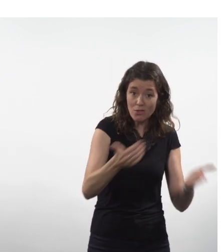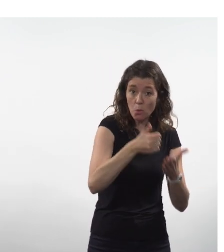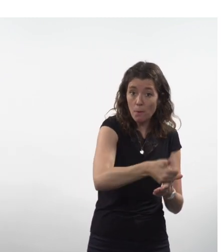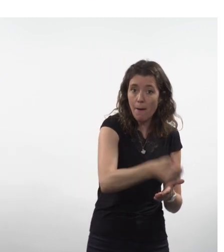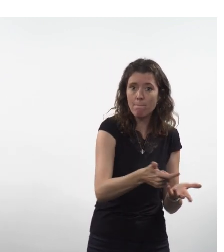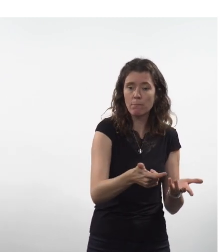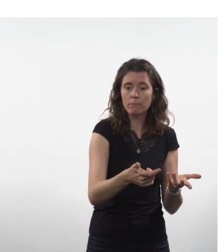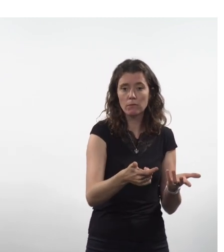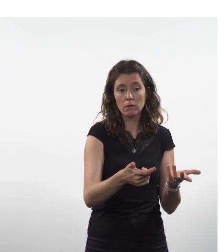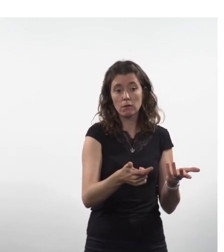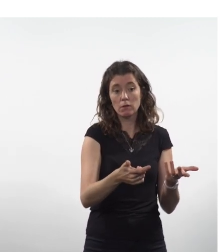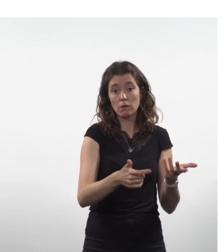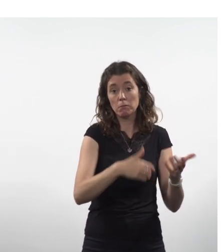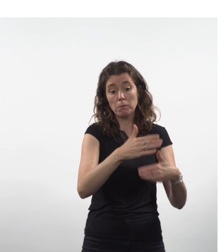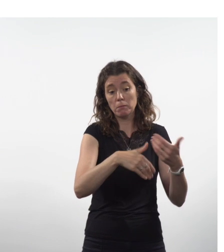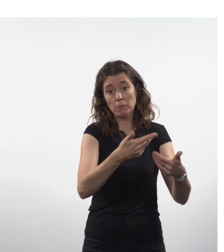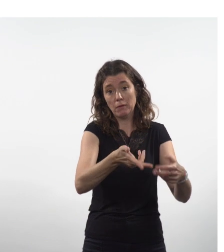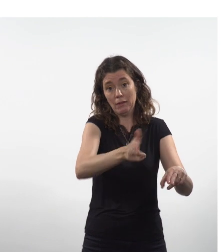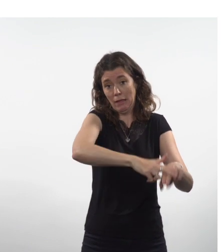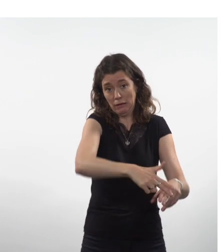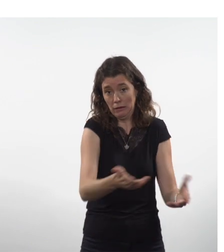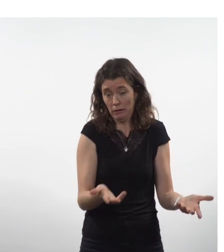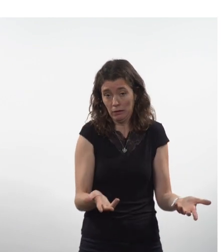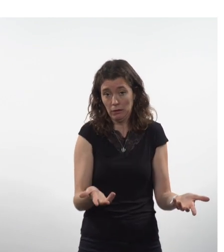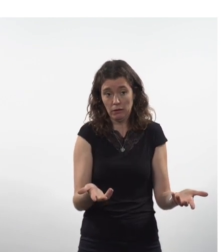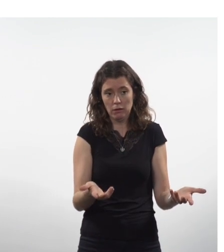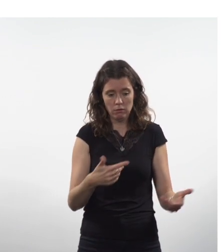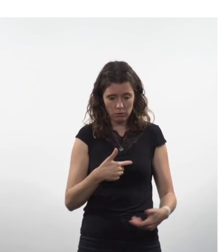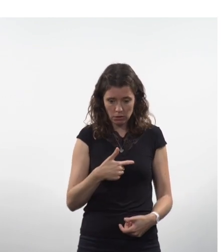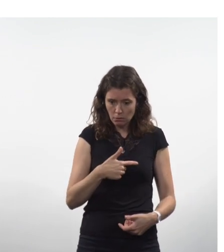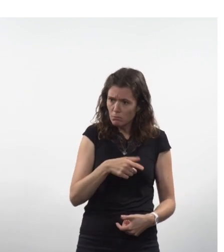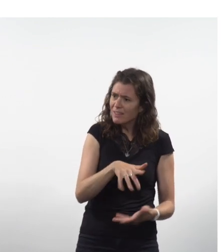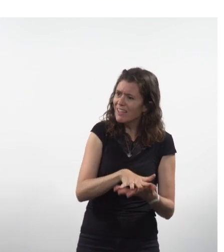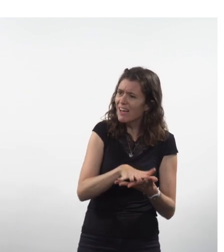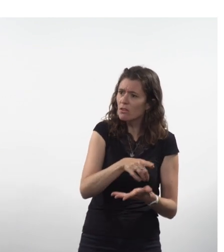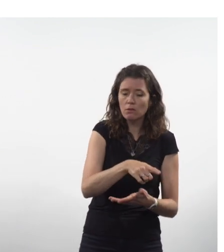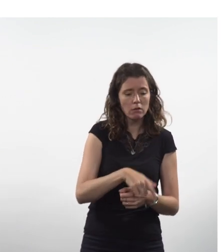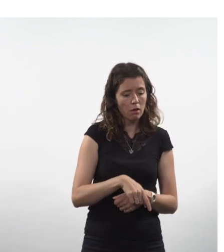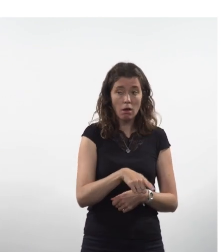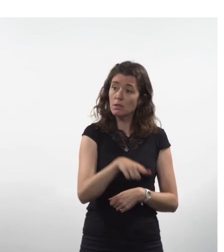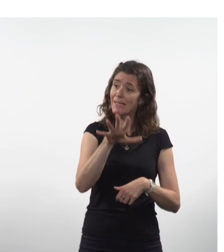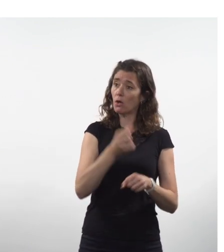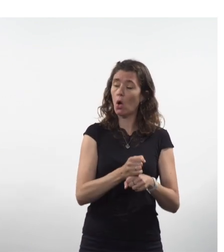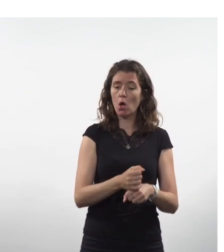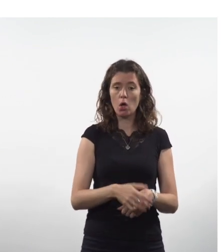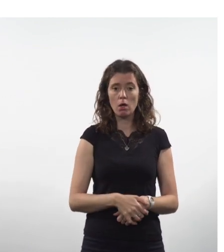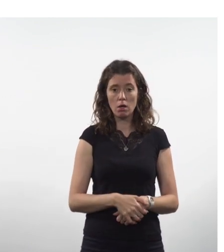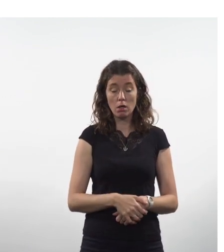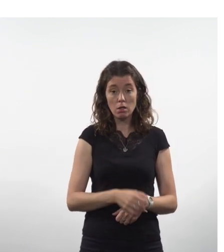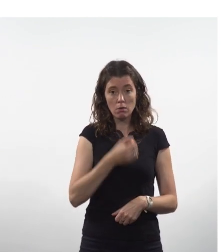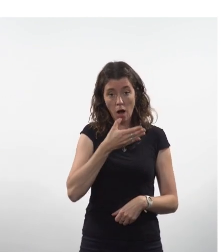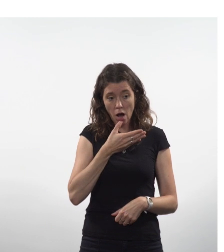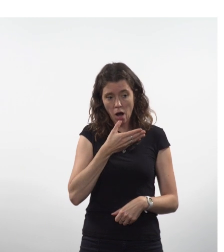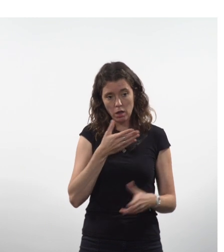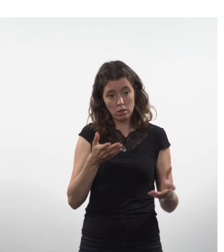de soins jusqu'à ce que l'enfant décède de sa pathologie. On a dit, mais il avait quel âge l'enfant? Ils nous ont dit, mais l'enfant avait 5 ans. Voilà. Donc, on